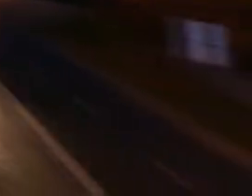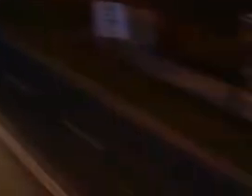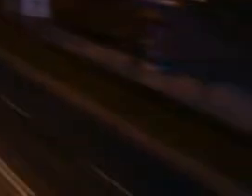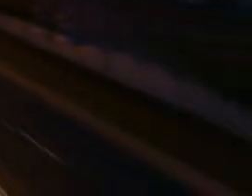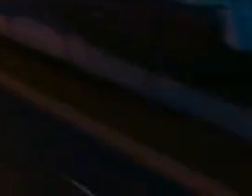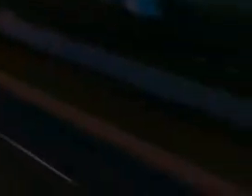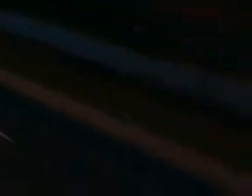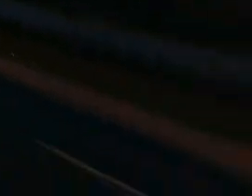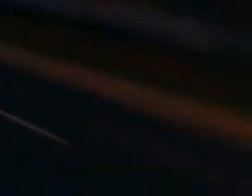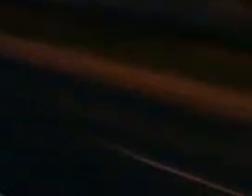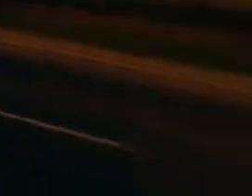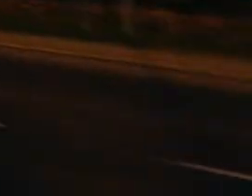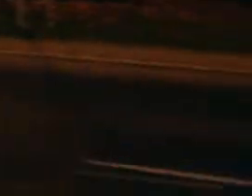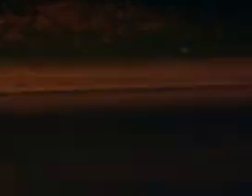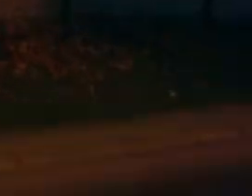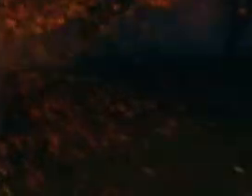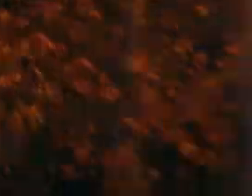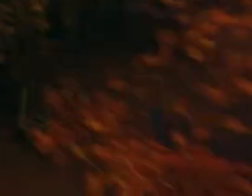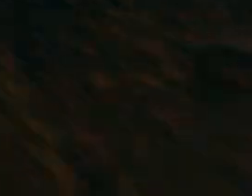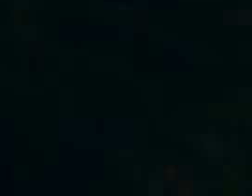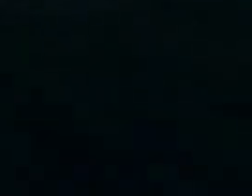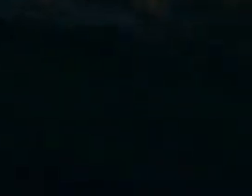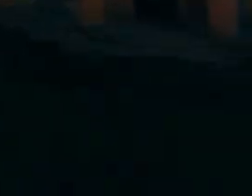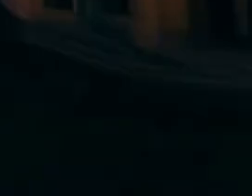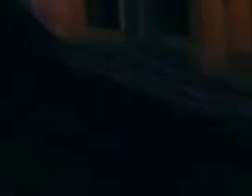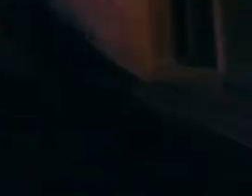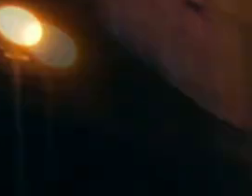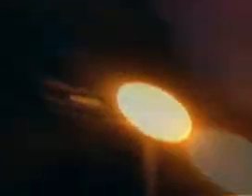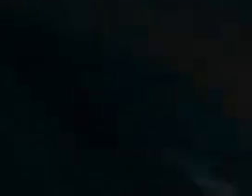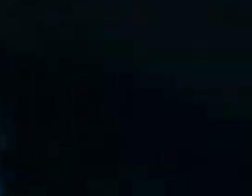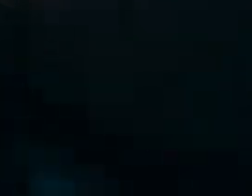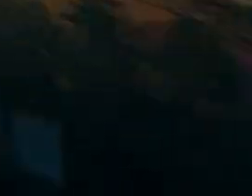Nasze miasto zachwycało świat nie tylko sztuką.